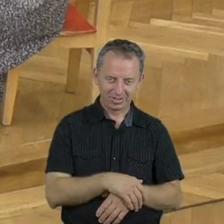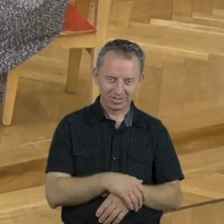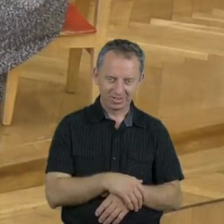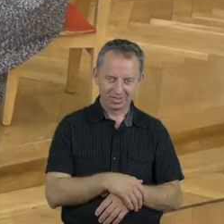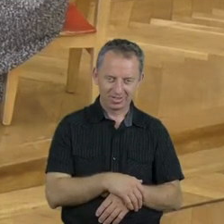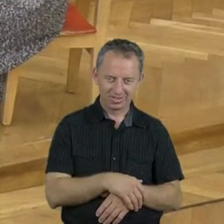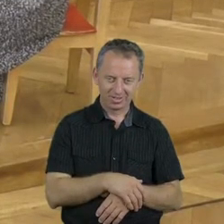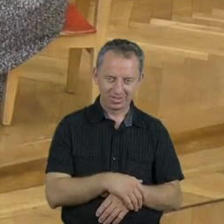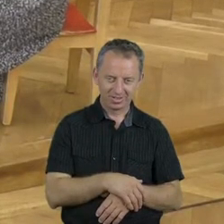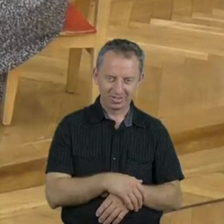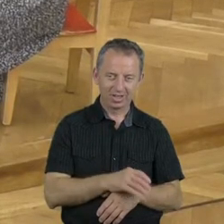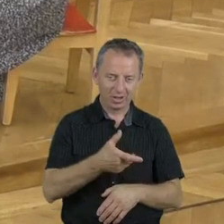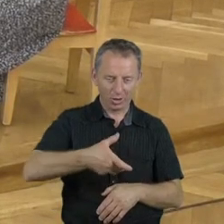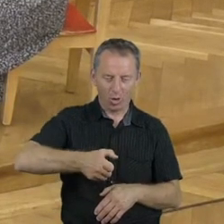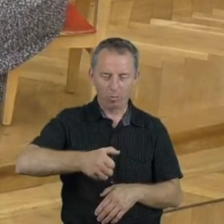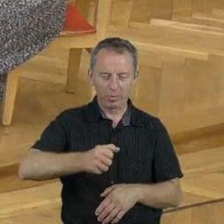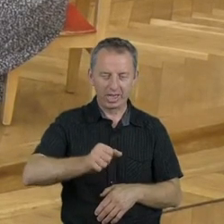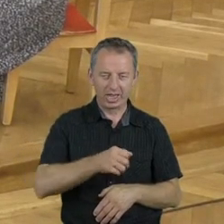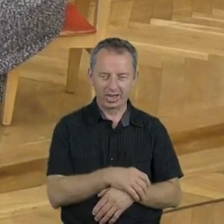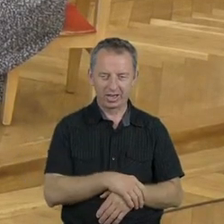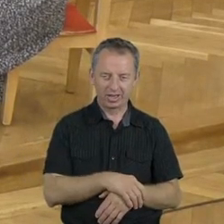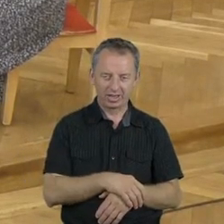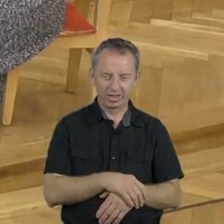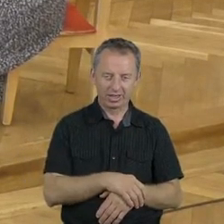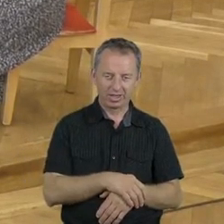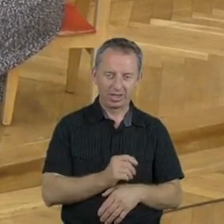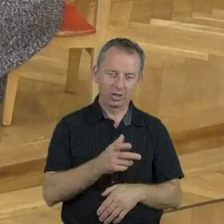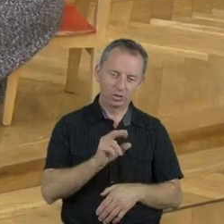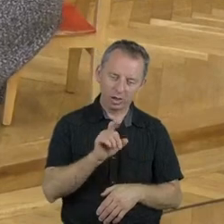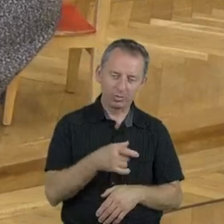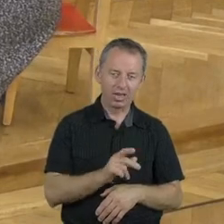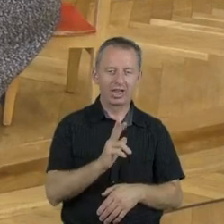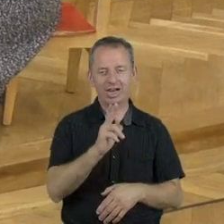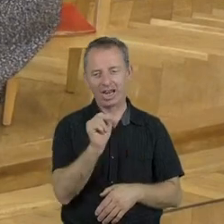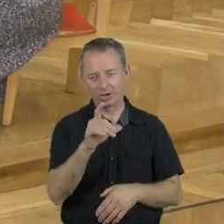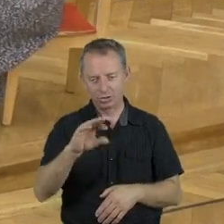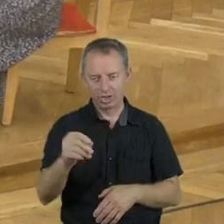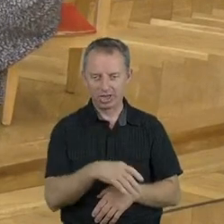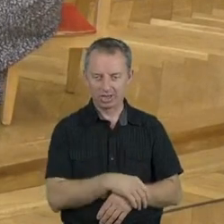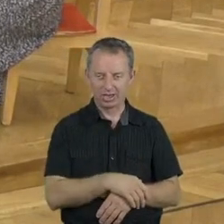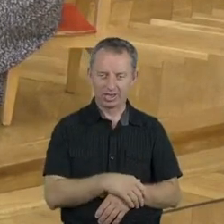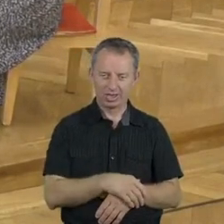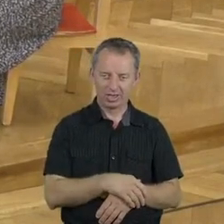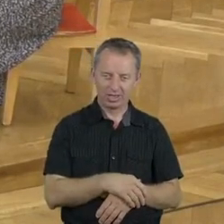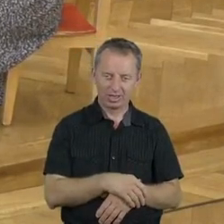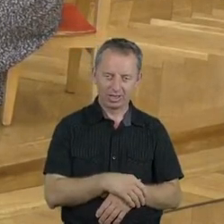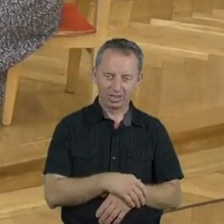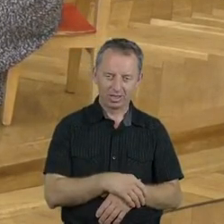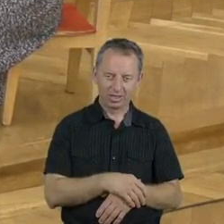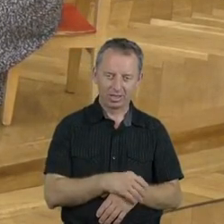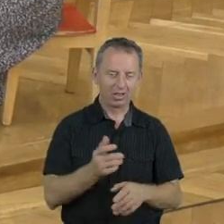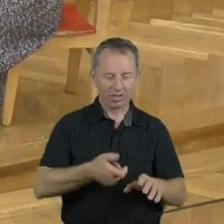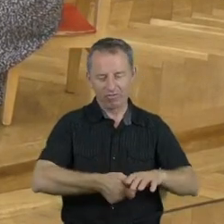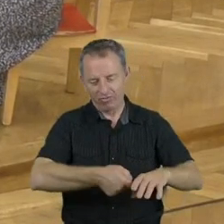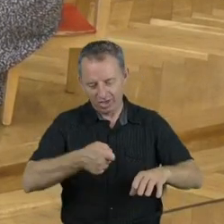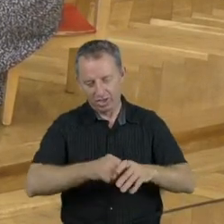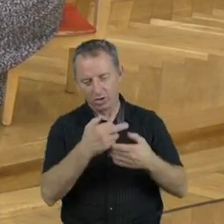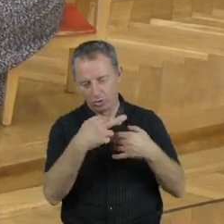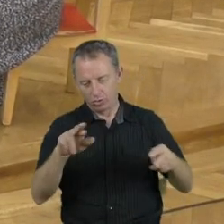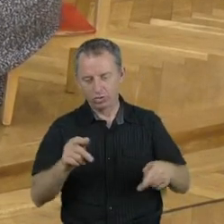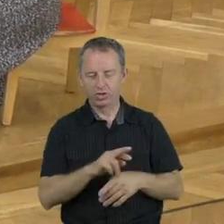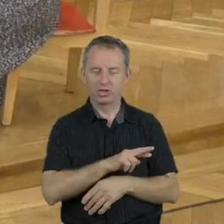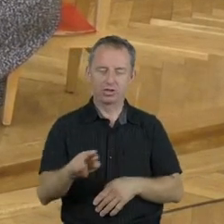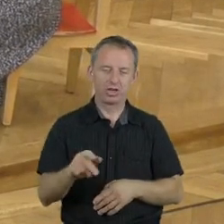To są kombinerki. Niektórzy mówią szczypce albo kleszcze. I służą do wyciągania różnych